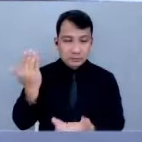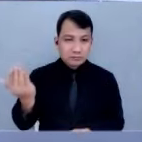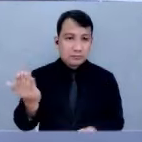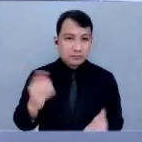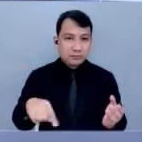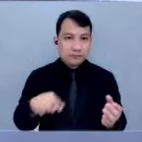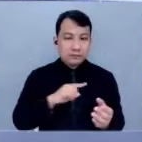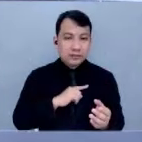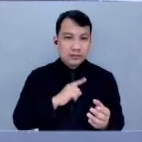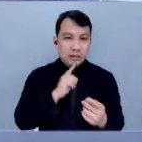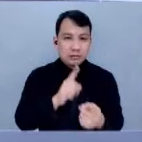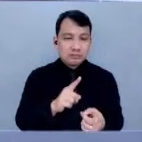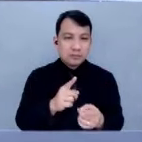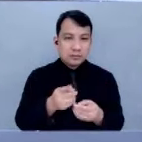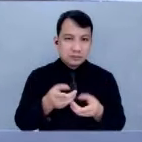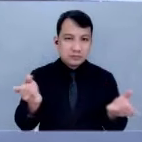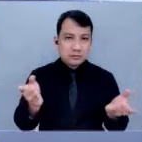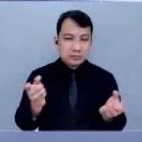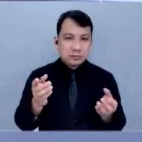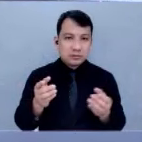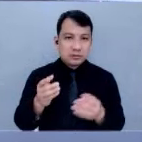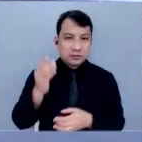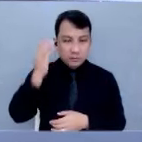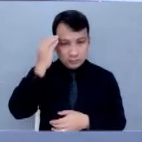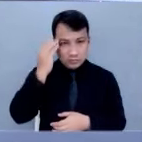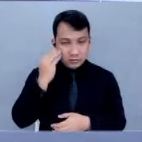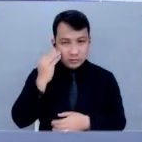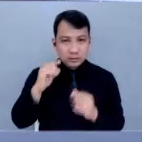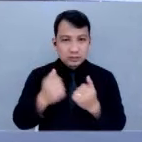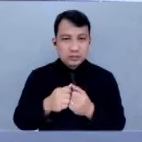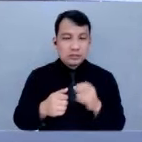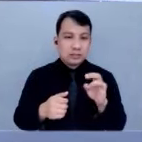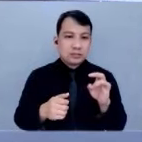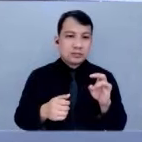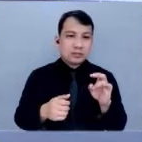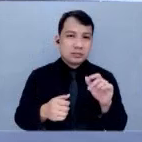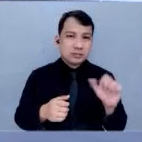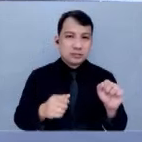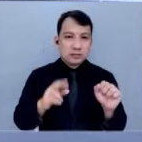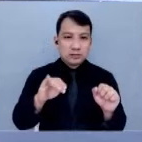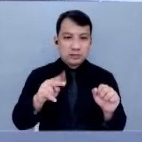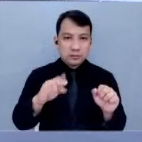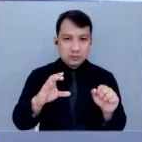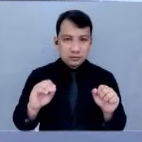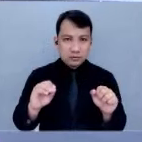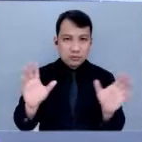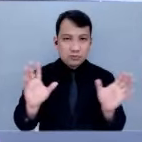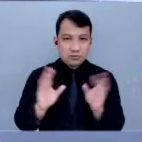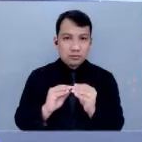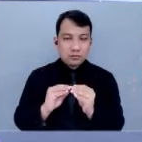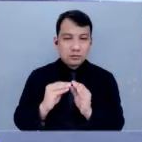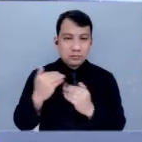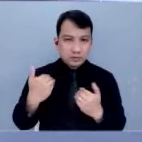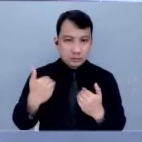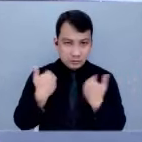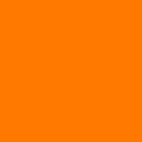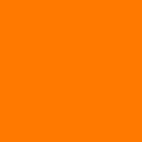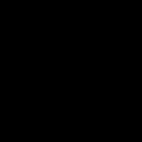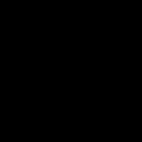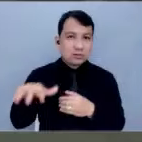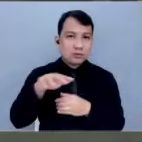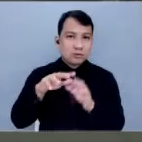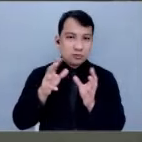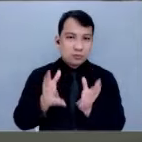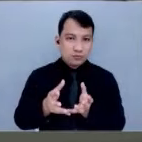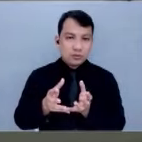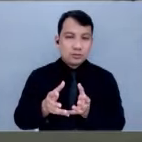Bonggang donasyon ang K-pop group na 17 at UNESCO para po sa mga kabataan sa buong mundo.